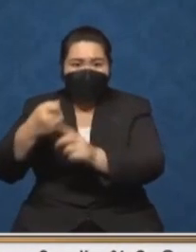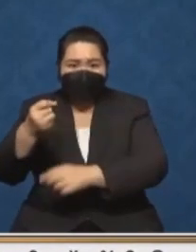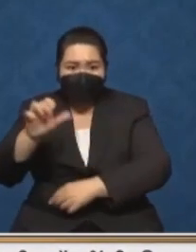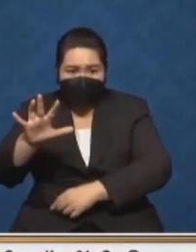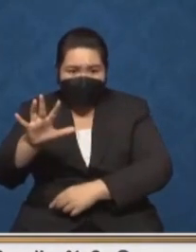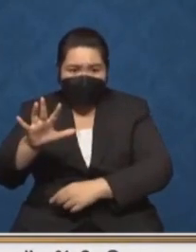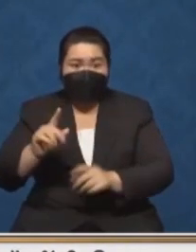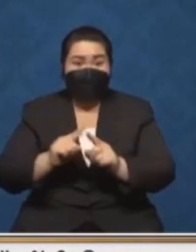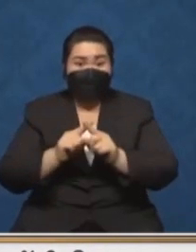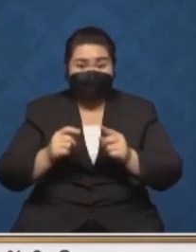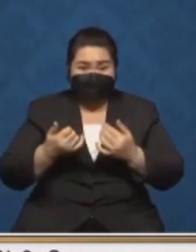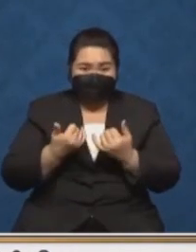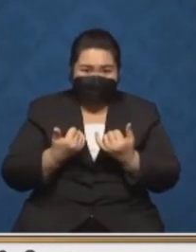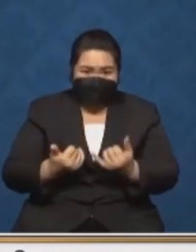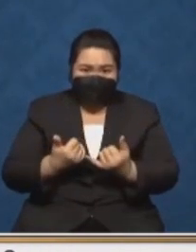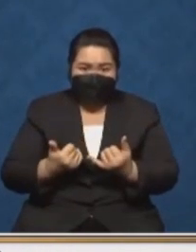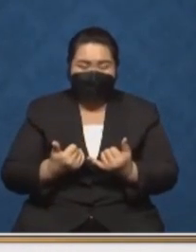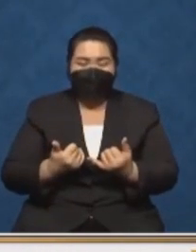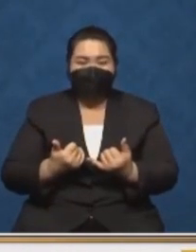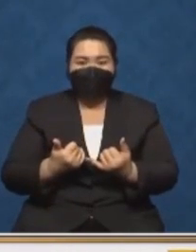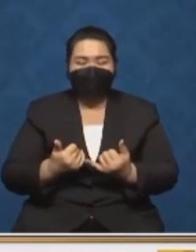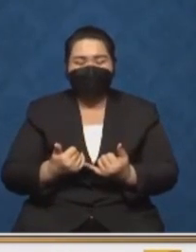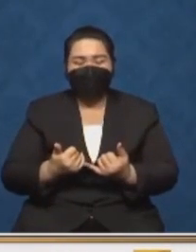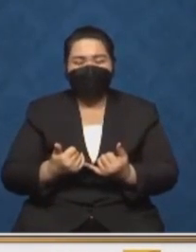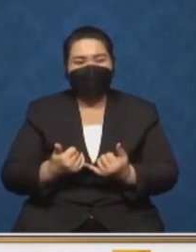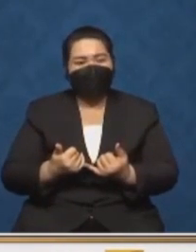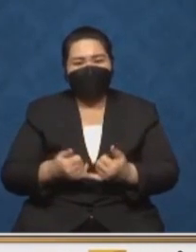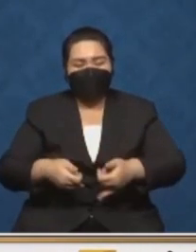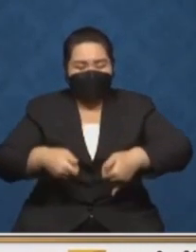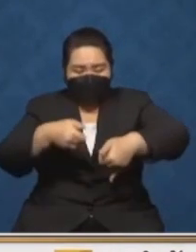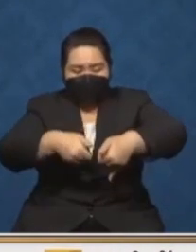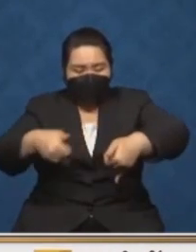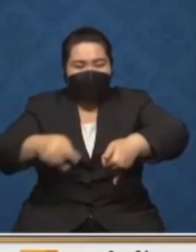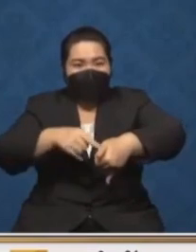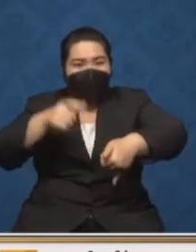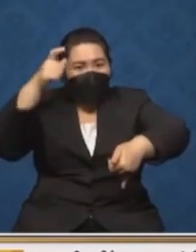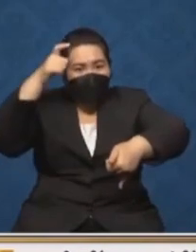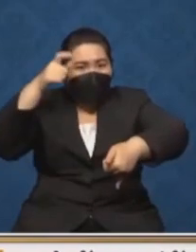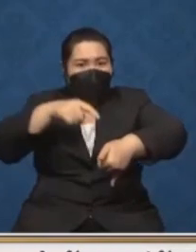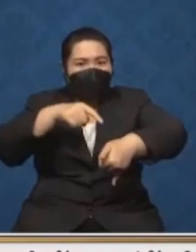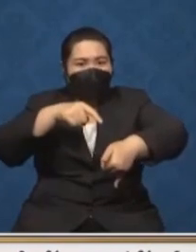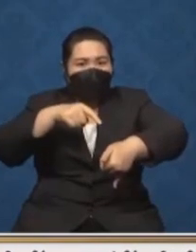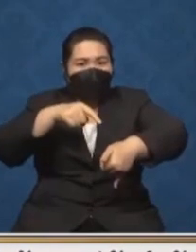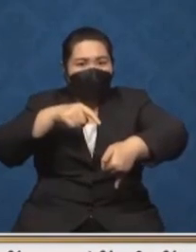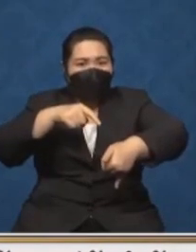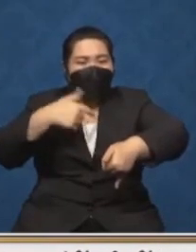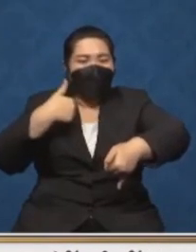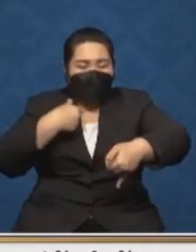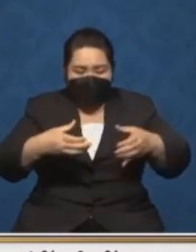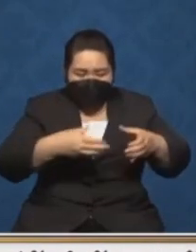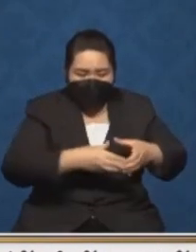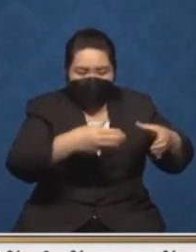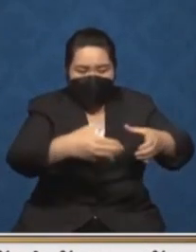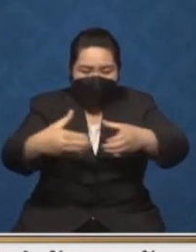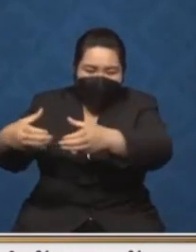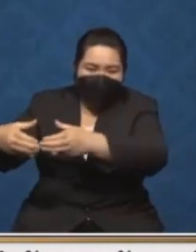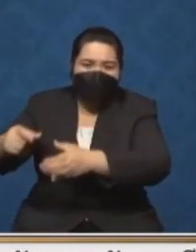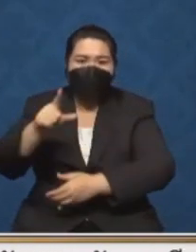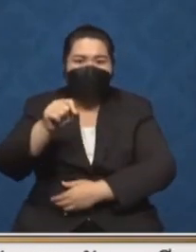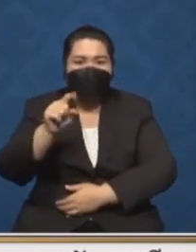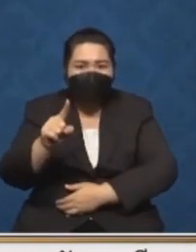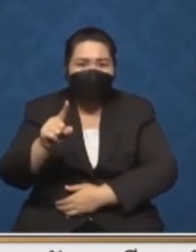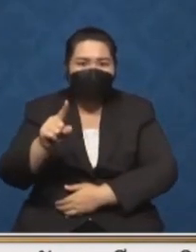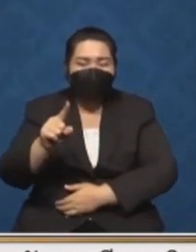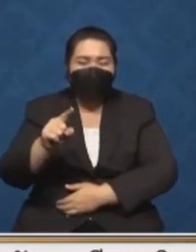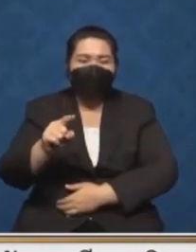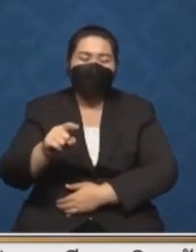วันนี้โคคุณพวนยงคำนี่เป็น 21 กล่มมีไปทั่ว